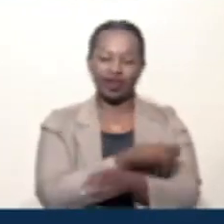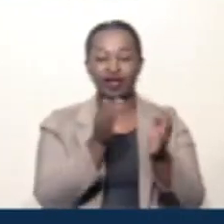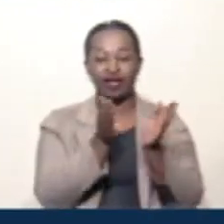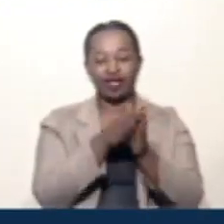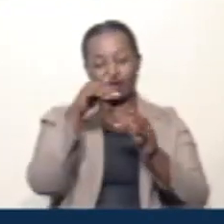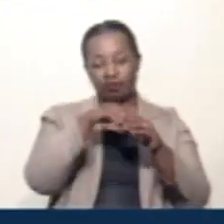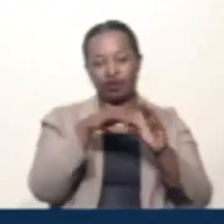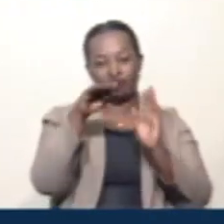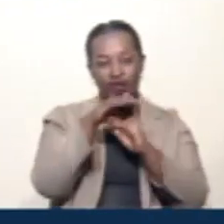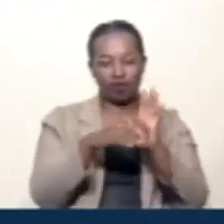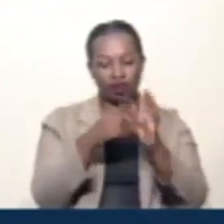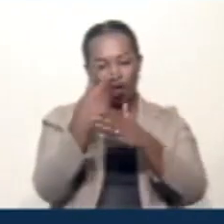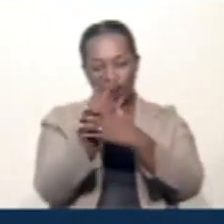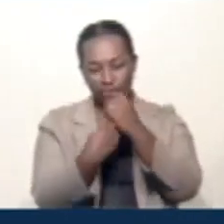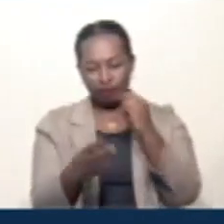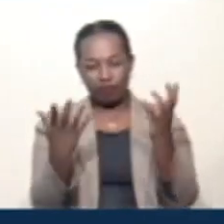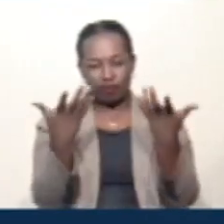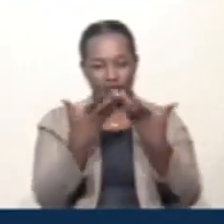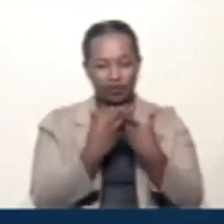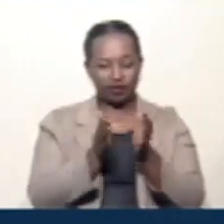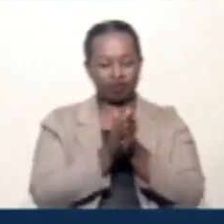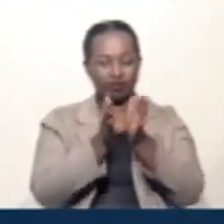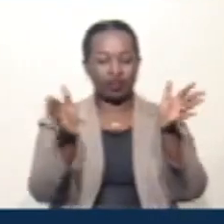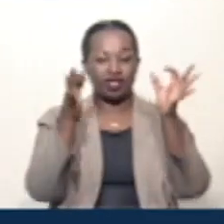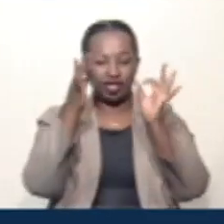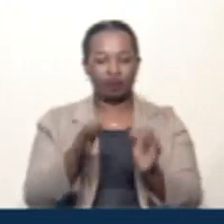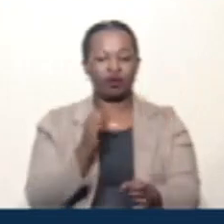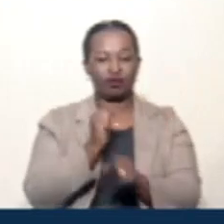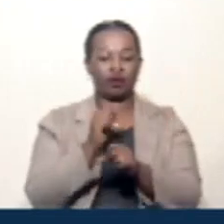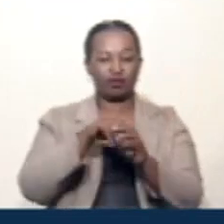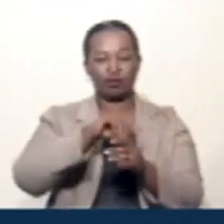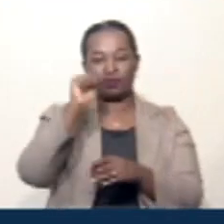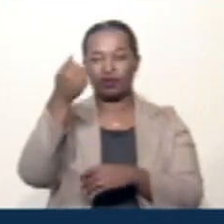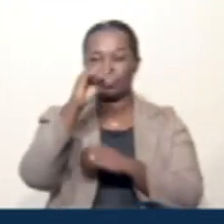biri muri gahunda bombi bahuriyeho yo kwagurira ibyo bakora mu bindi bihugu bya Afurika.